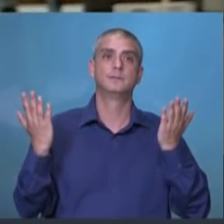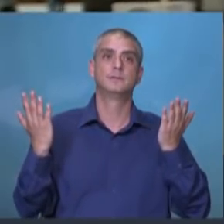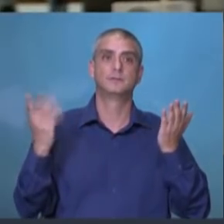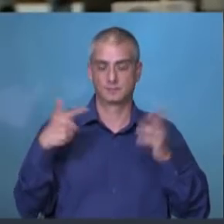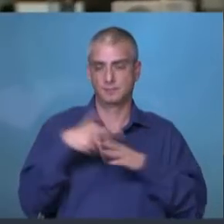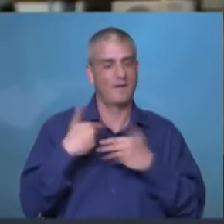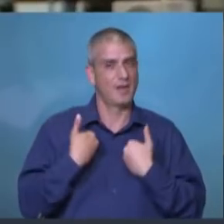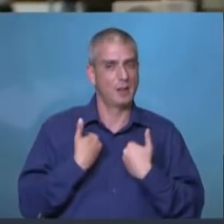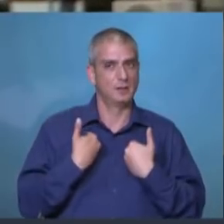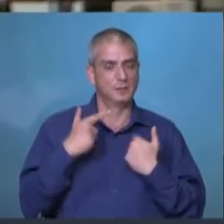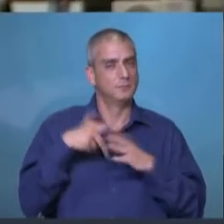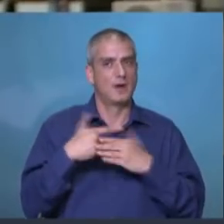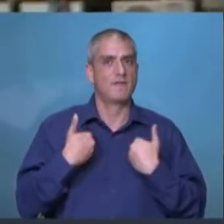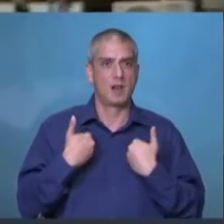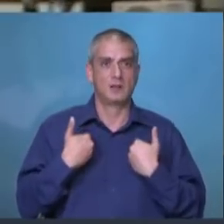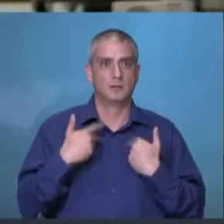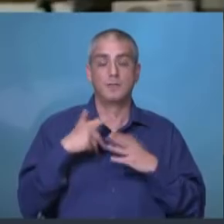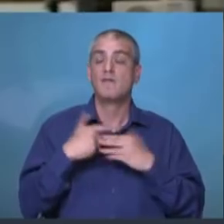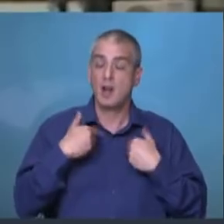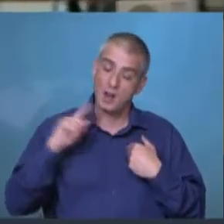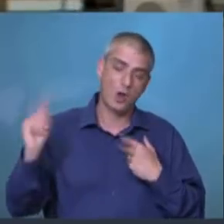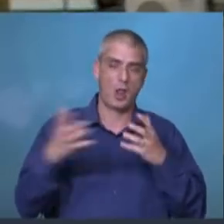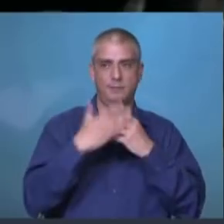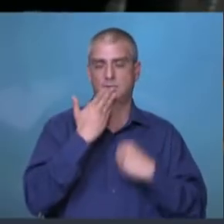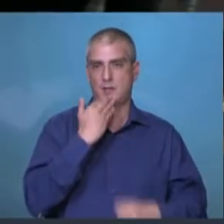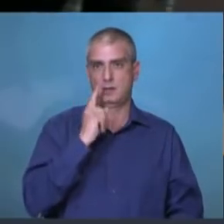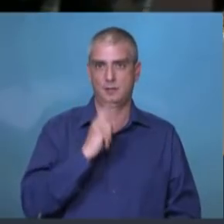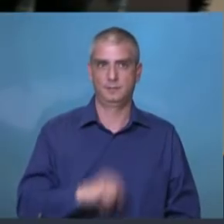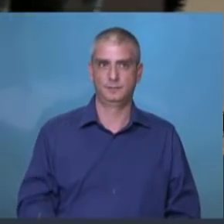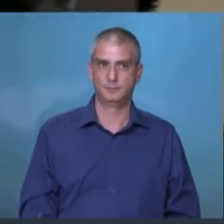וזה מפריע לי, זה מפריע לי וזה מפריע לכל עם ישראל.